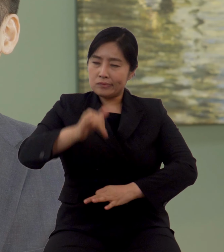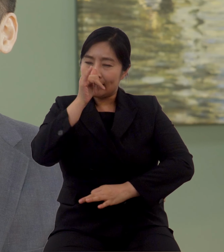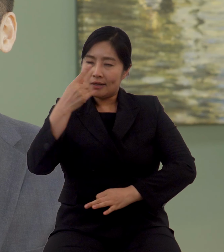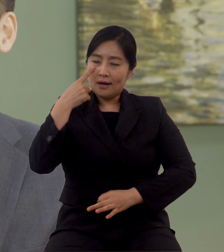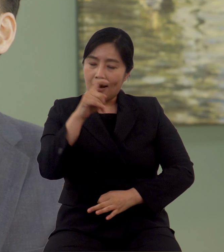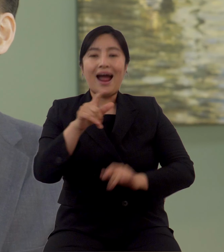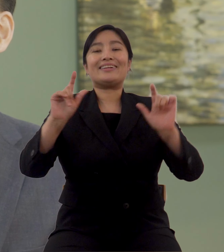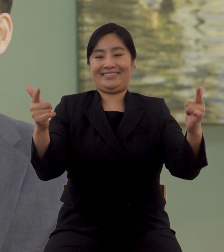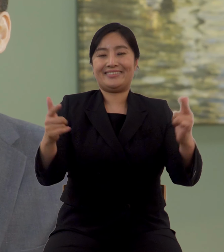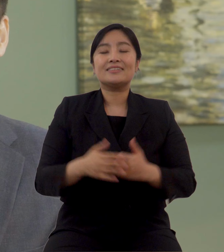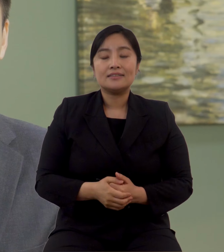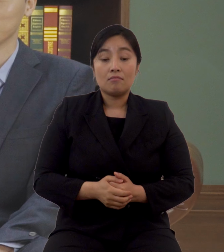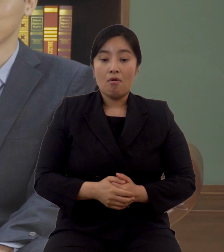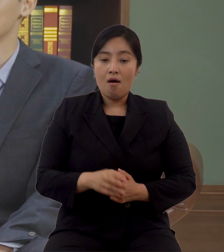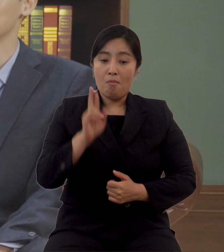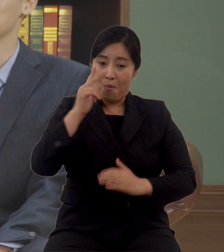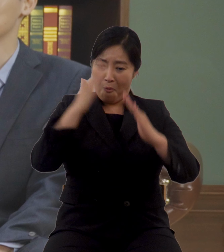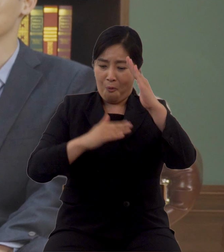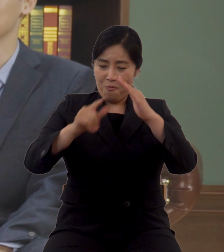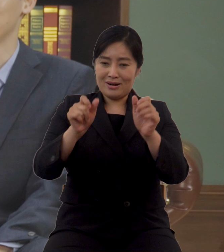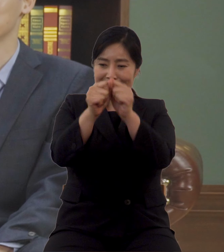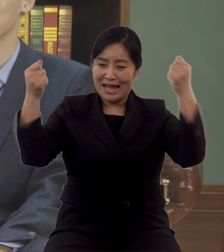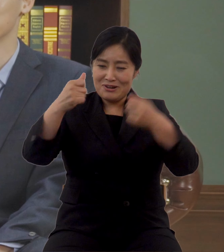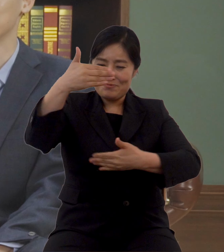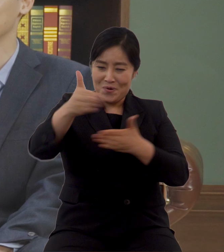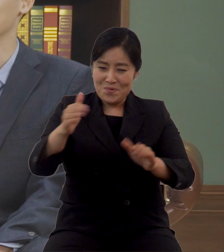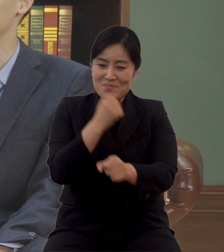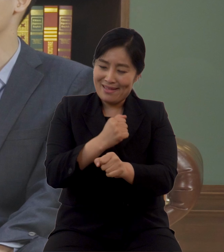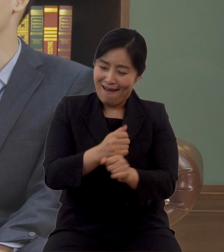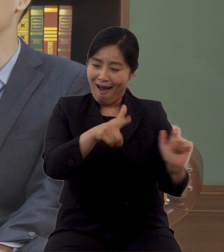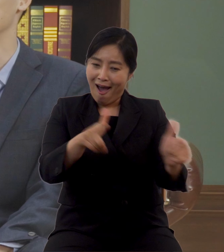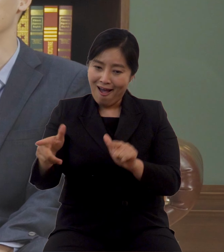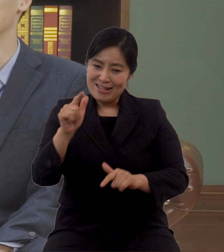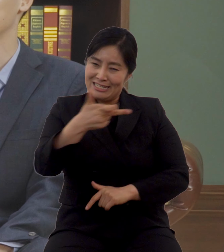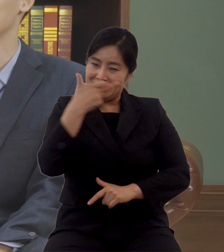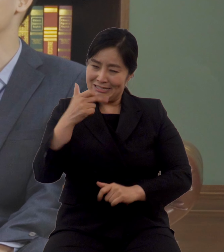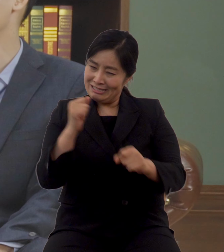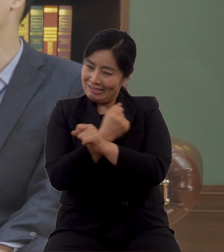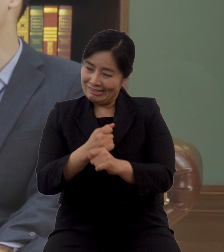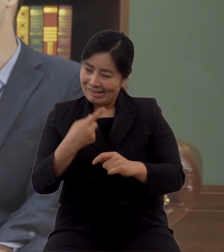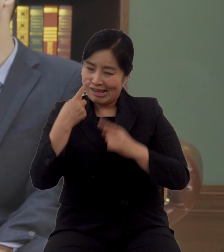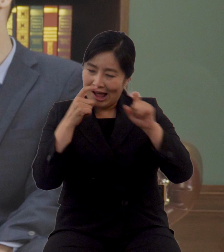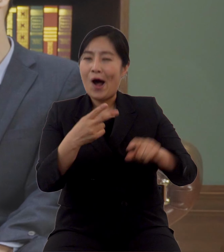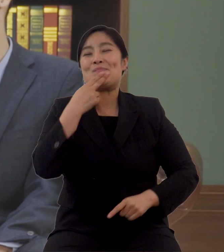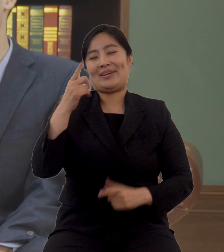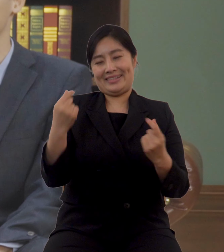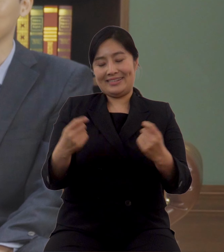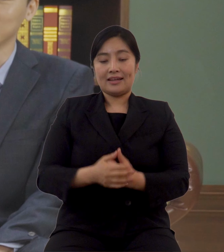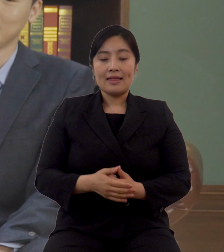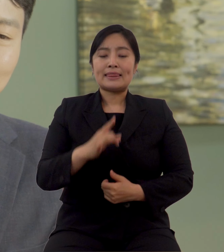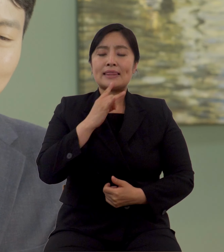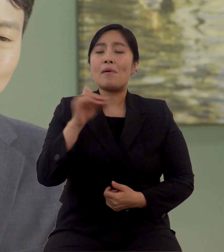부정부패가 있을 거다, 이런 얘기를 하는 게 아니거든요. 설마 뭐 공무원들 가구를 배치하는데 거기에 무슨 뭐 거대한 음모가 있거나 이럴 리는 없을 거라고